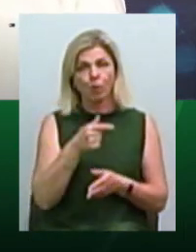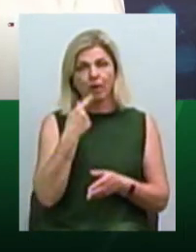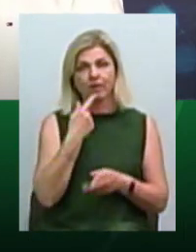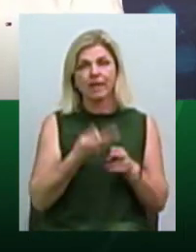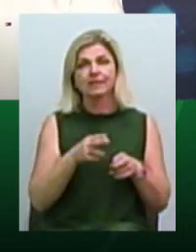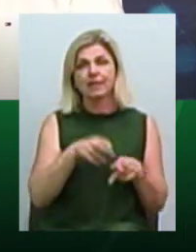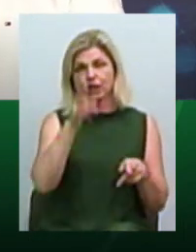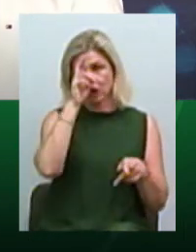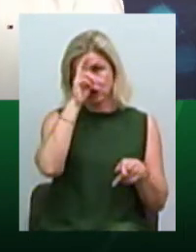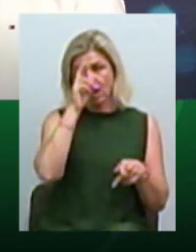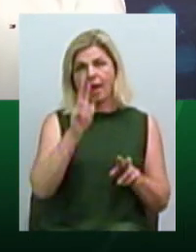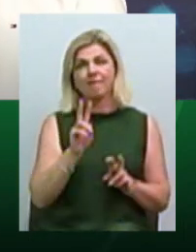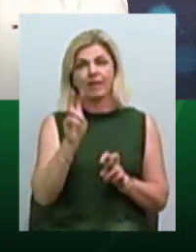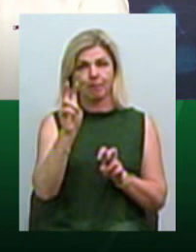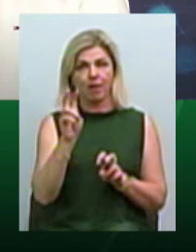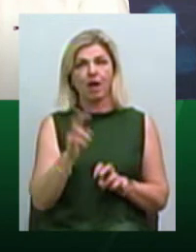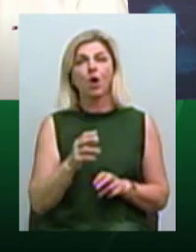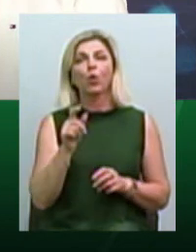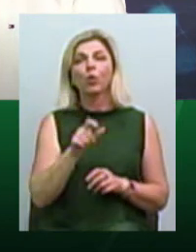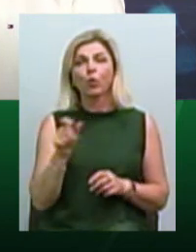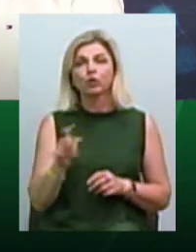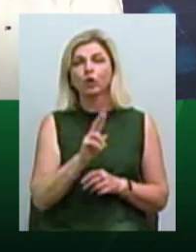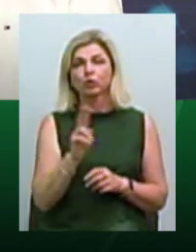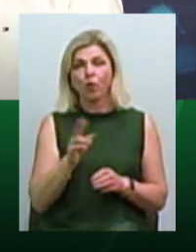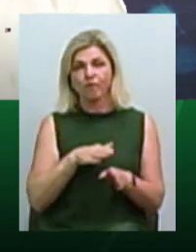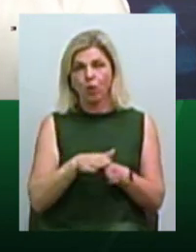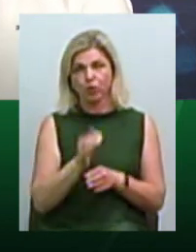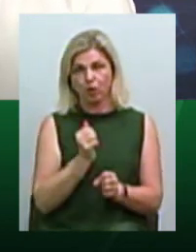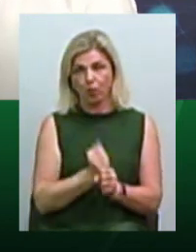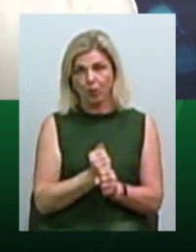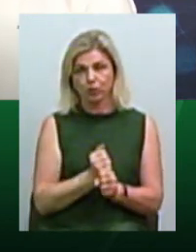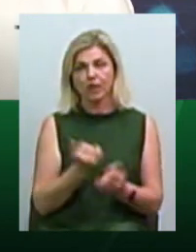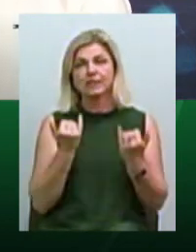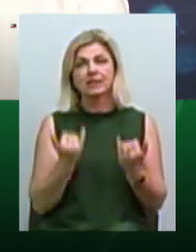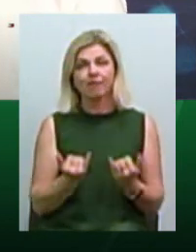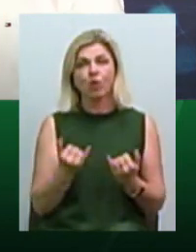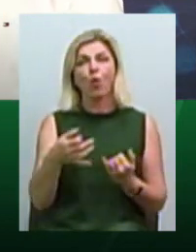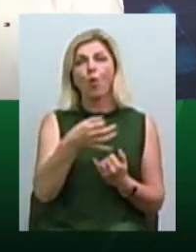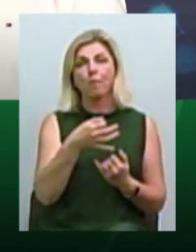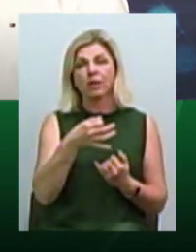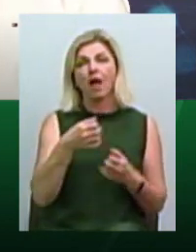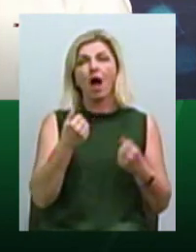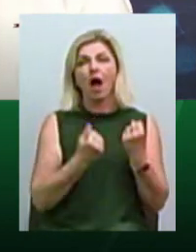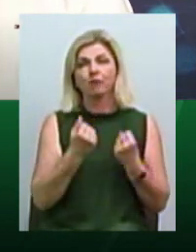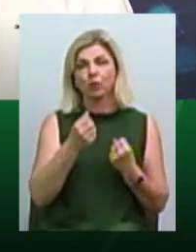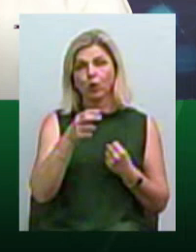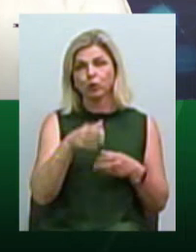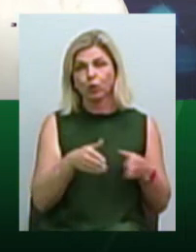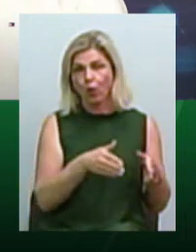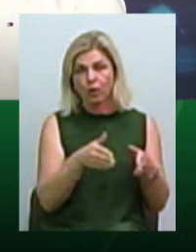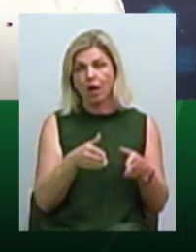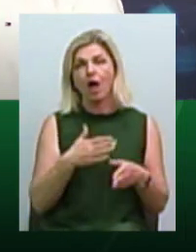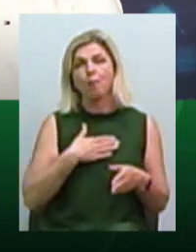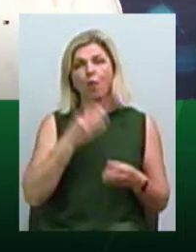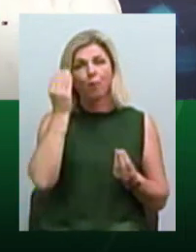державний підрядник, тобто люди, які виконують роботу. На сьогоднішній день в облавтодорах, може, моя позиція не